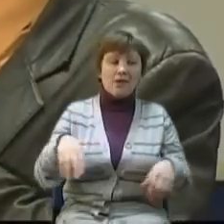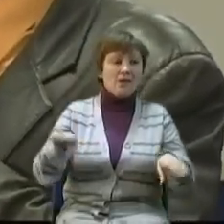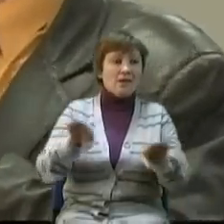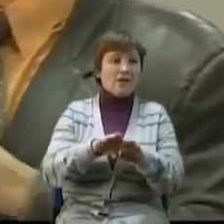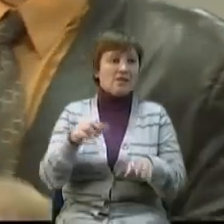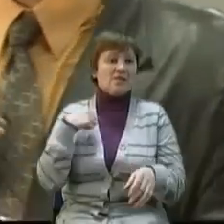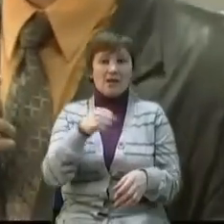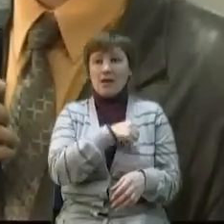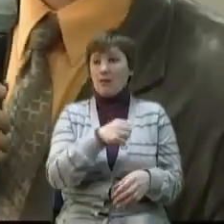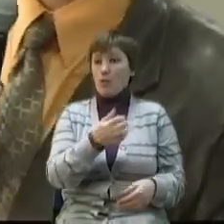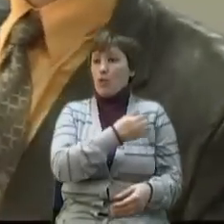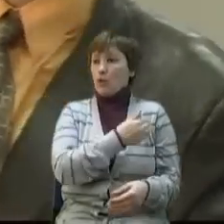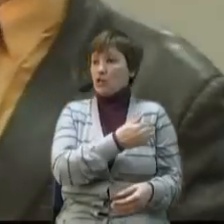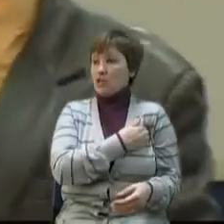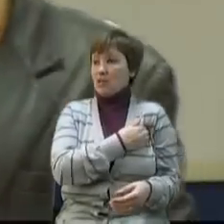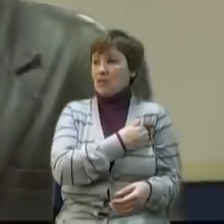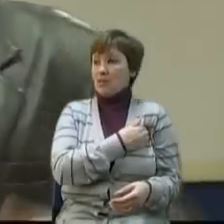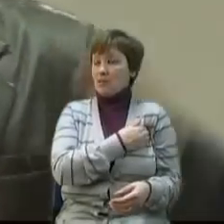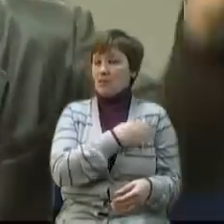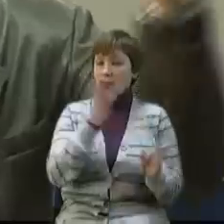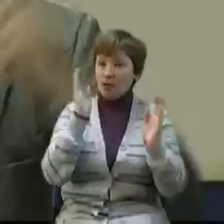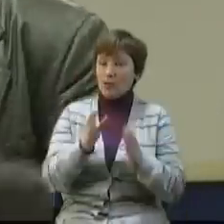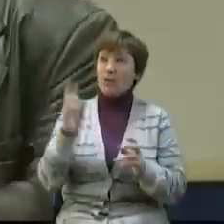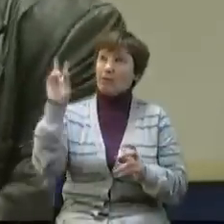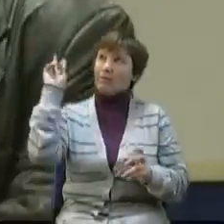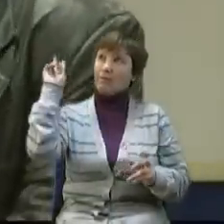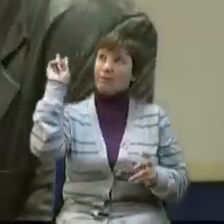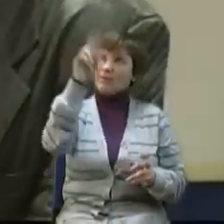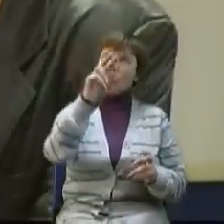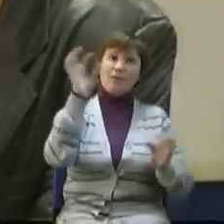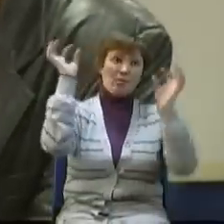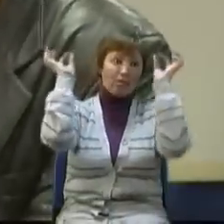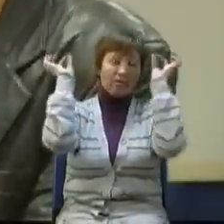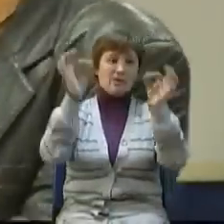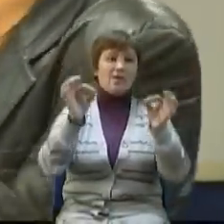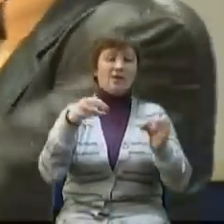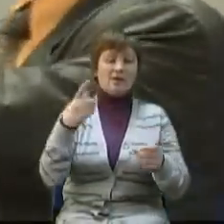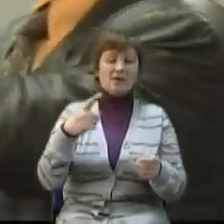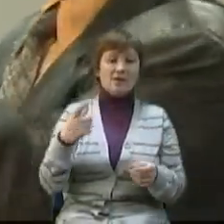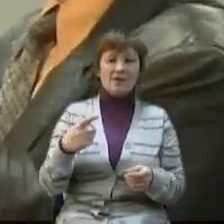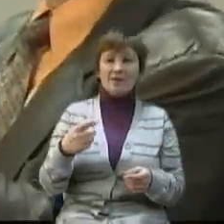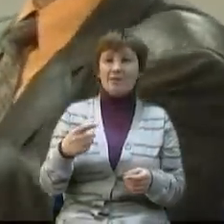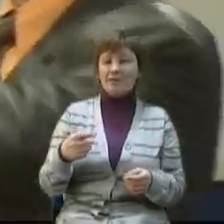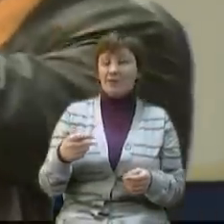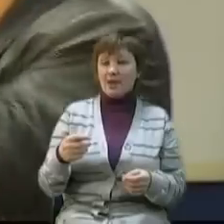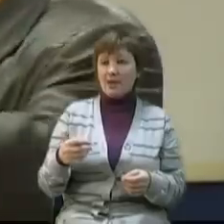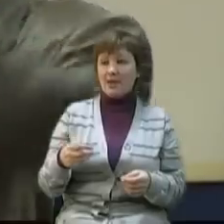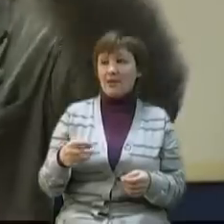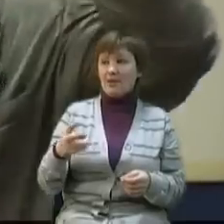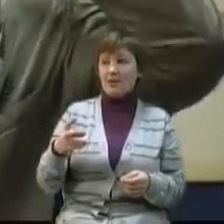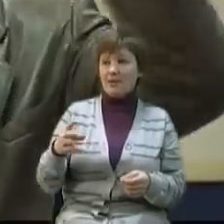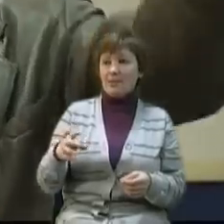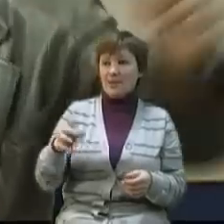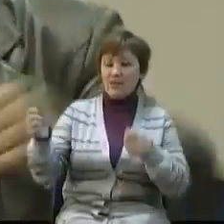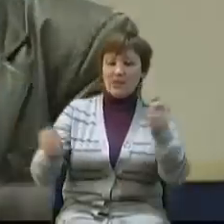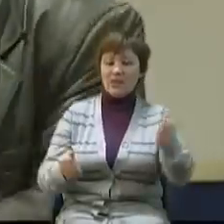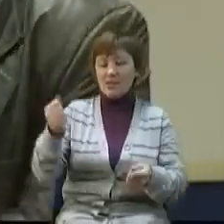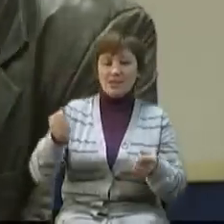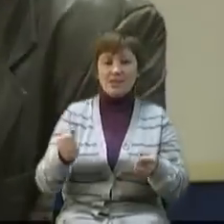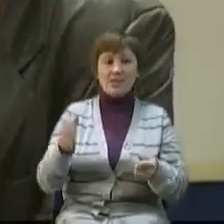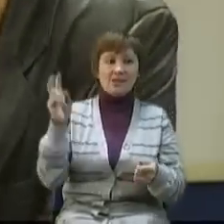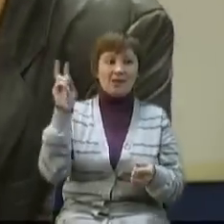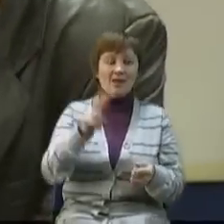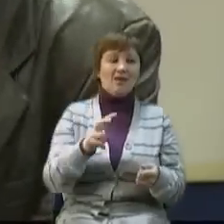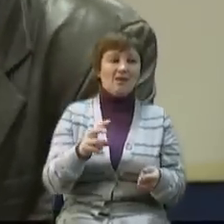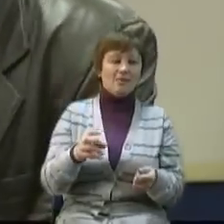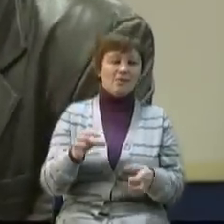мне папа рассказал такой смешной анекдот, говорит, троллейбусника судят за то, что он сорвался с линии и поехал к теще в деревню